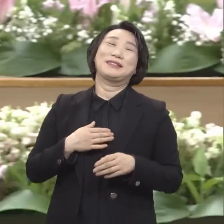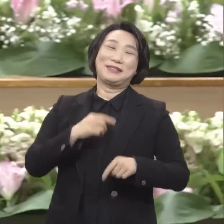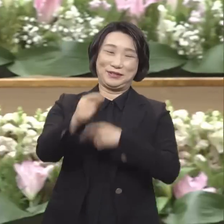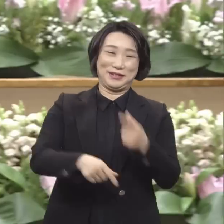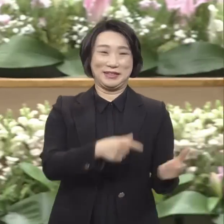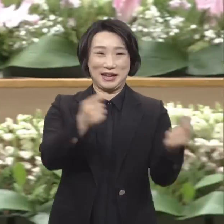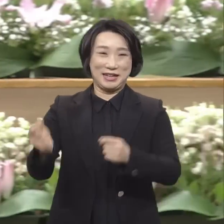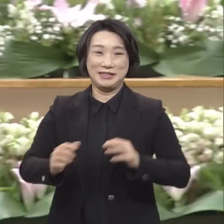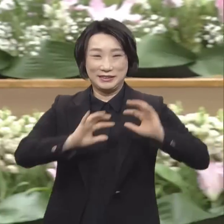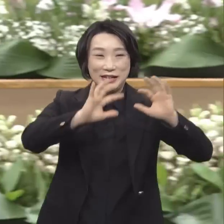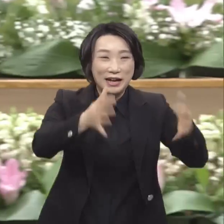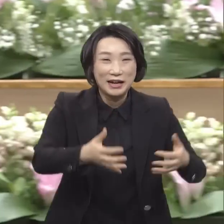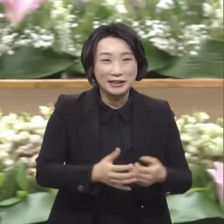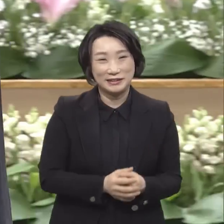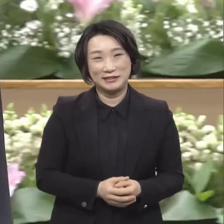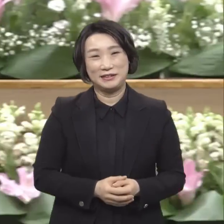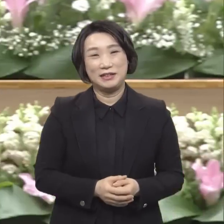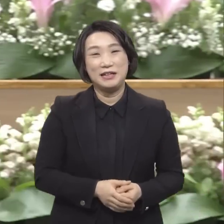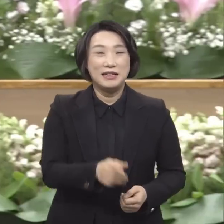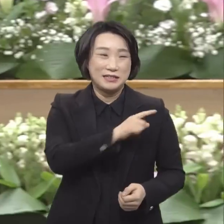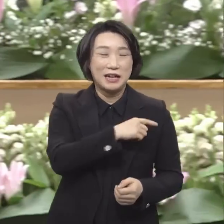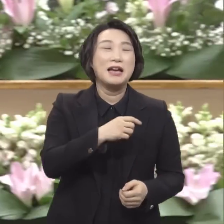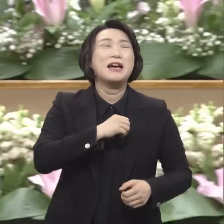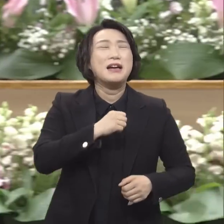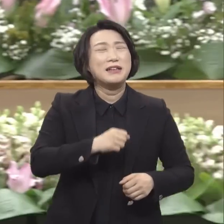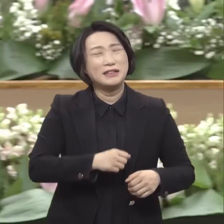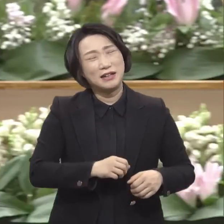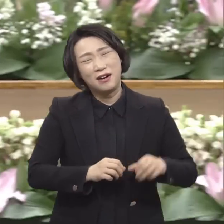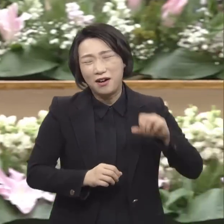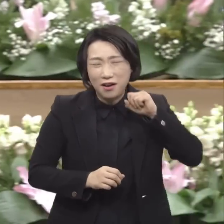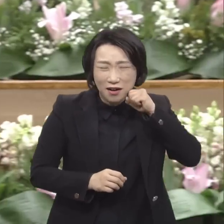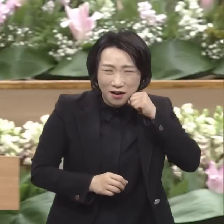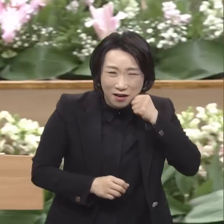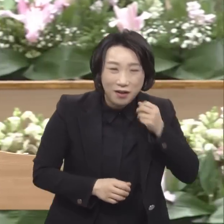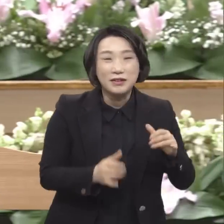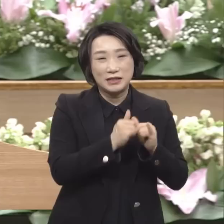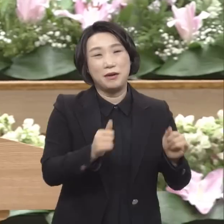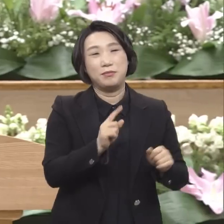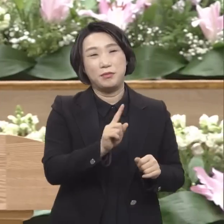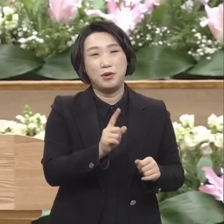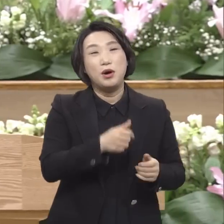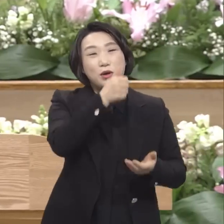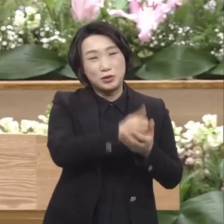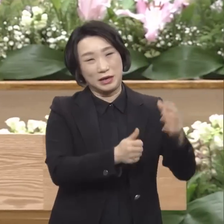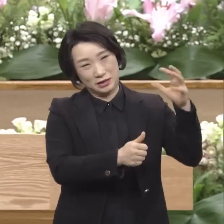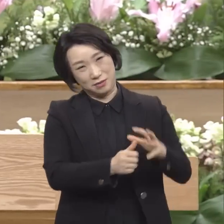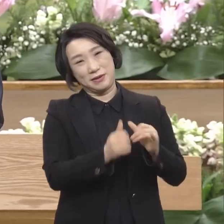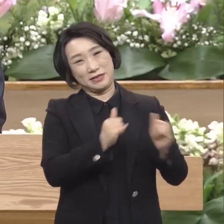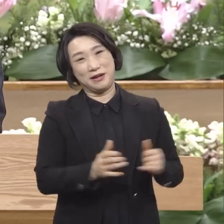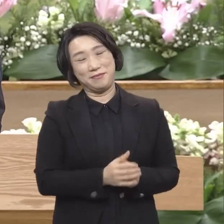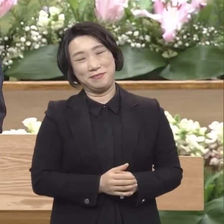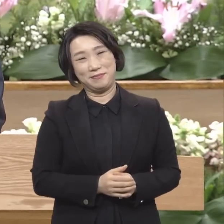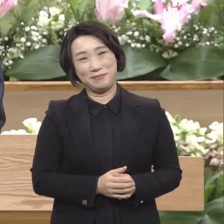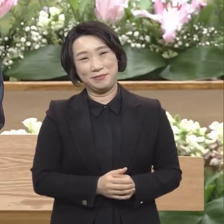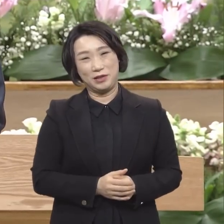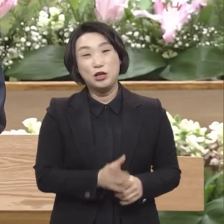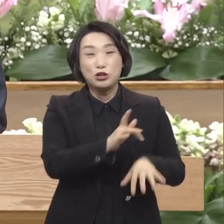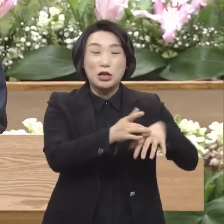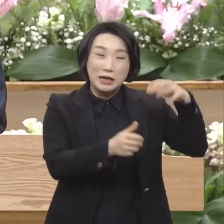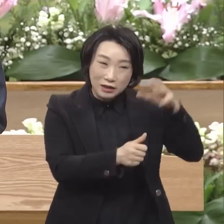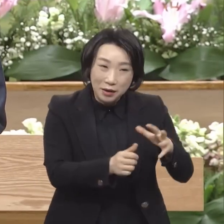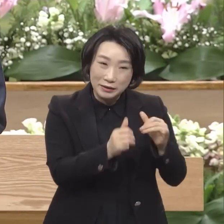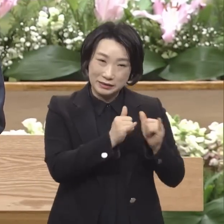같이 세상에서 제일 부자유한 자가 죄에 결박당한 자다.